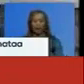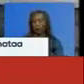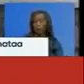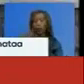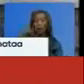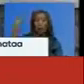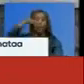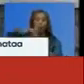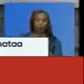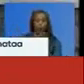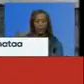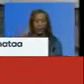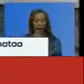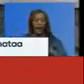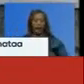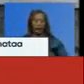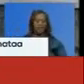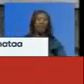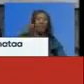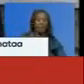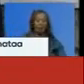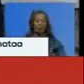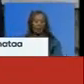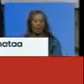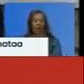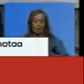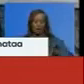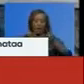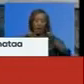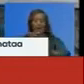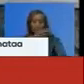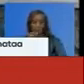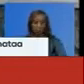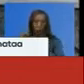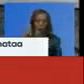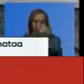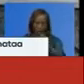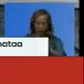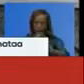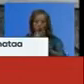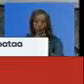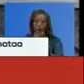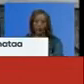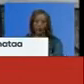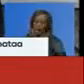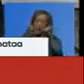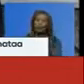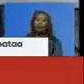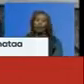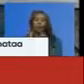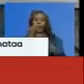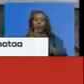ዋናው ቁም ነገር አገራችን ከፍ ወዳለ ምዕራፍ ማሸጋገሩና አንድነቷን ጠብቃ የምትቆይበት